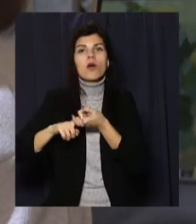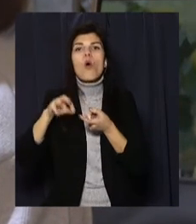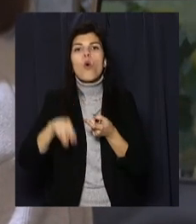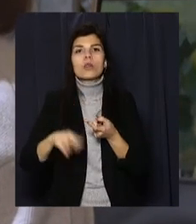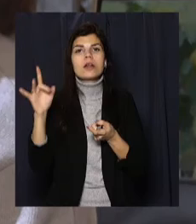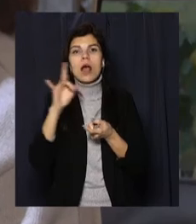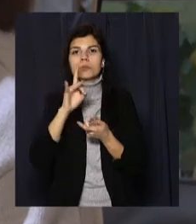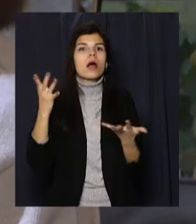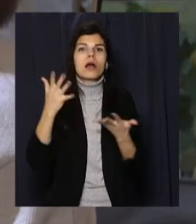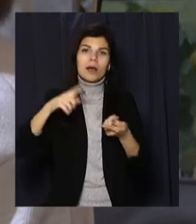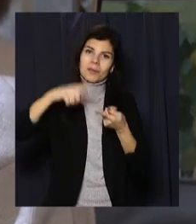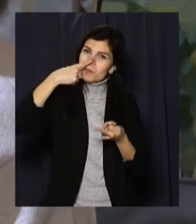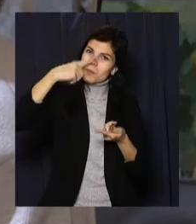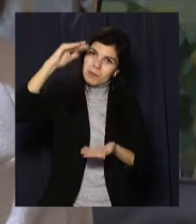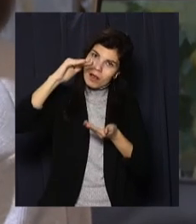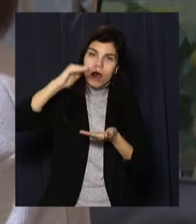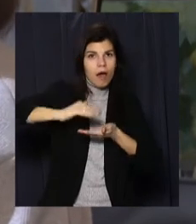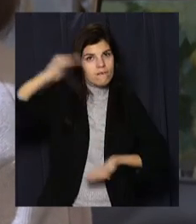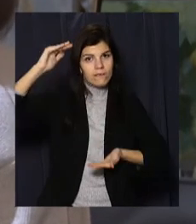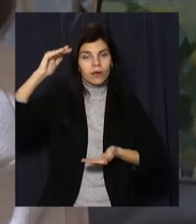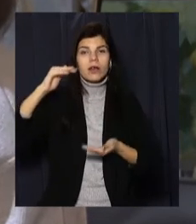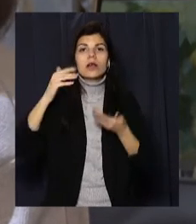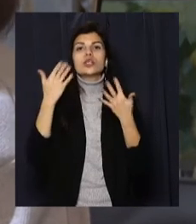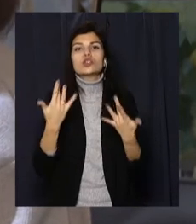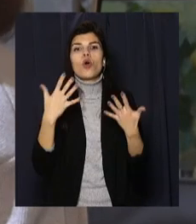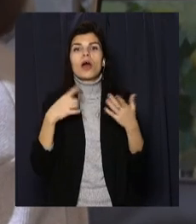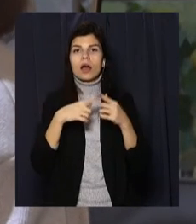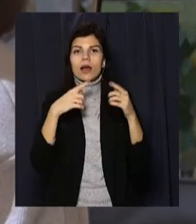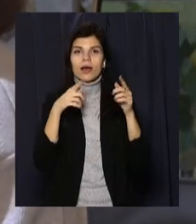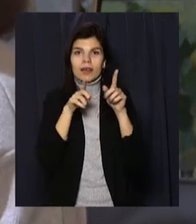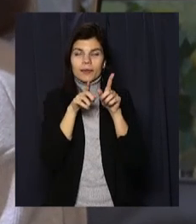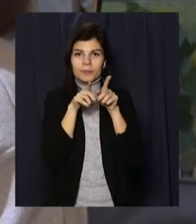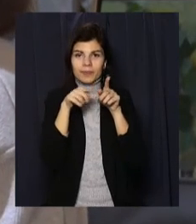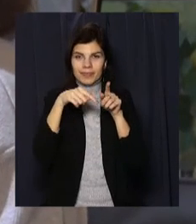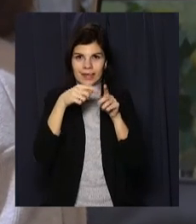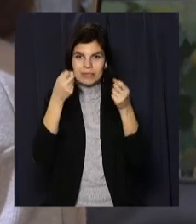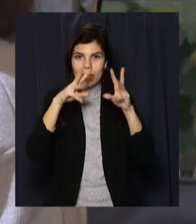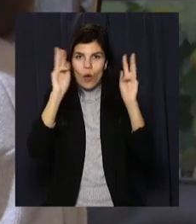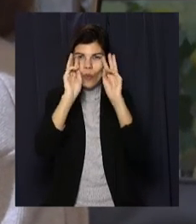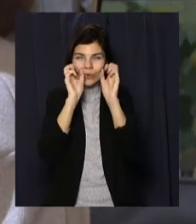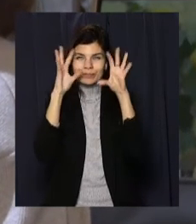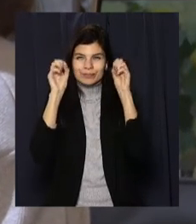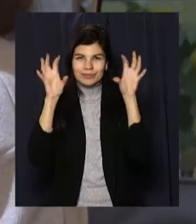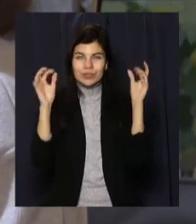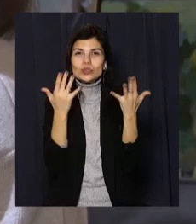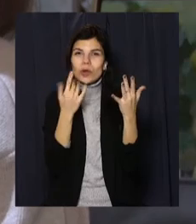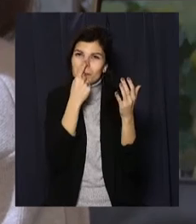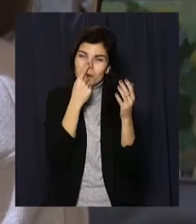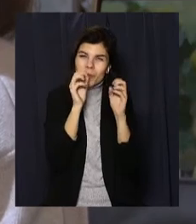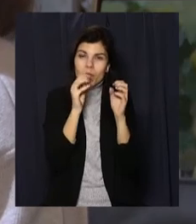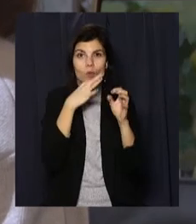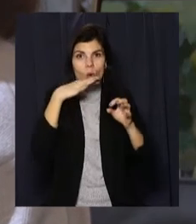розміру ялинки, також від кількості встроєних LED-огоньків підсвітки. Якщо ми говоримо об